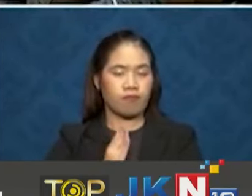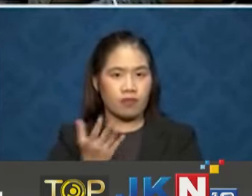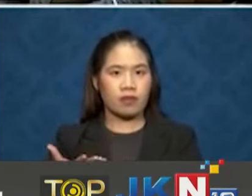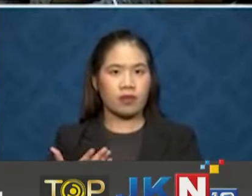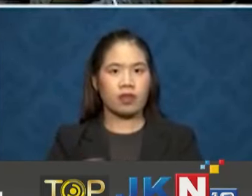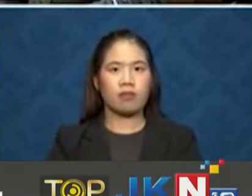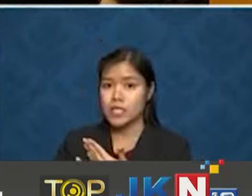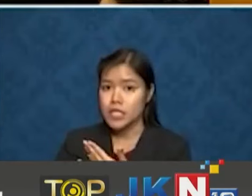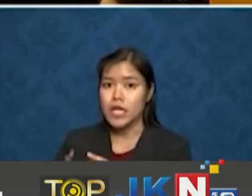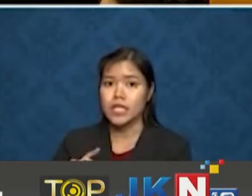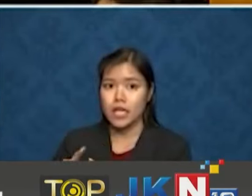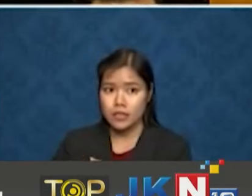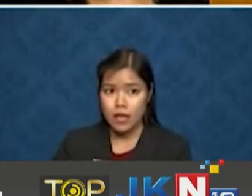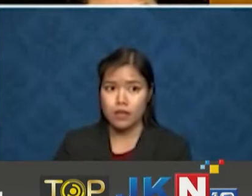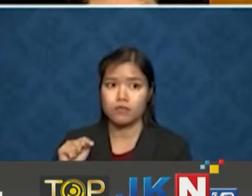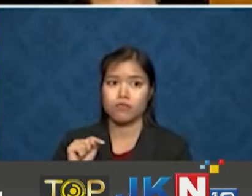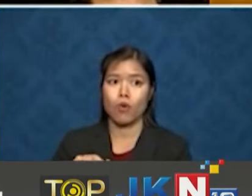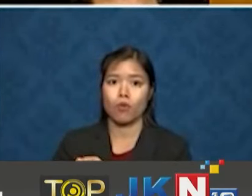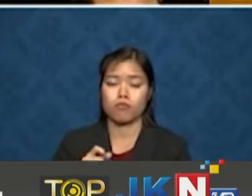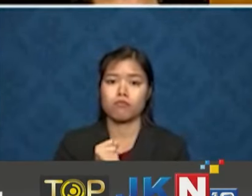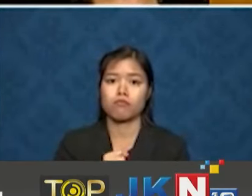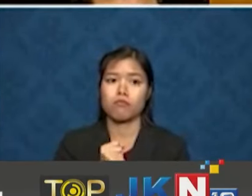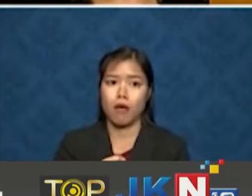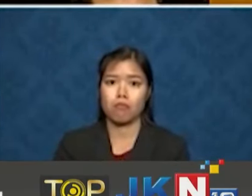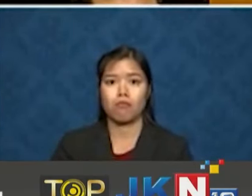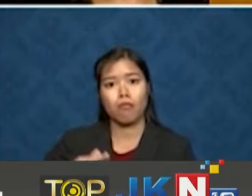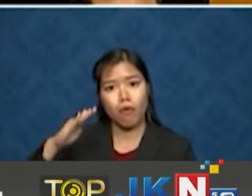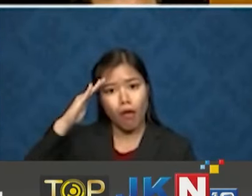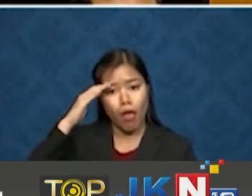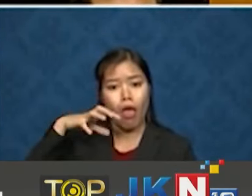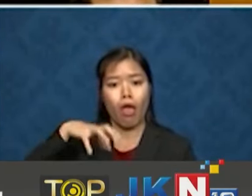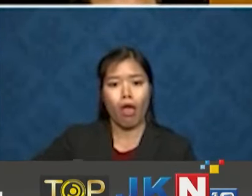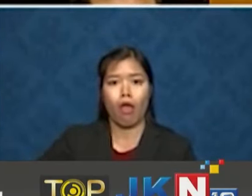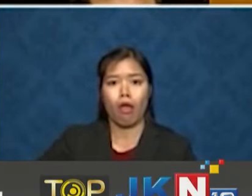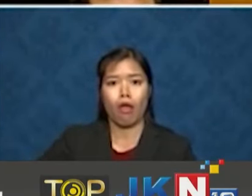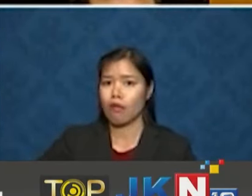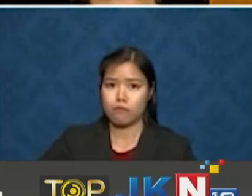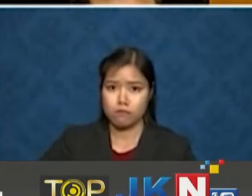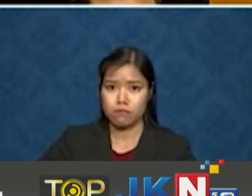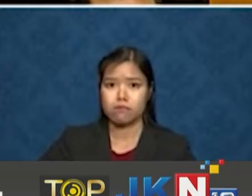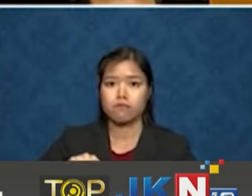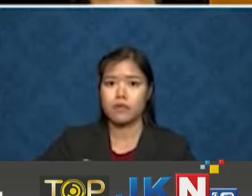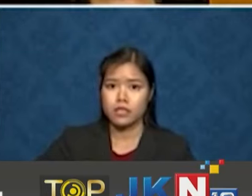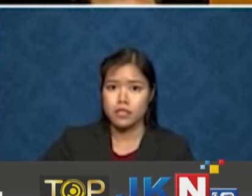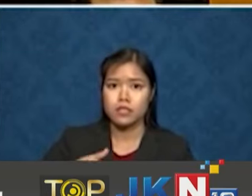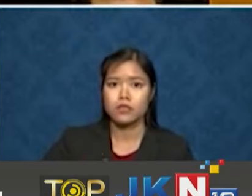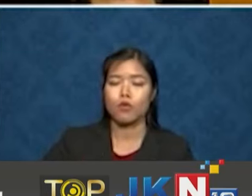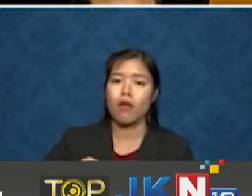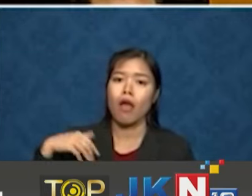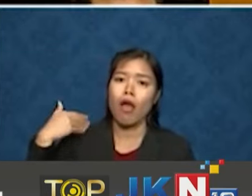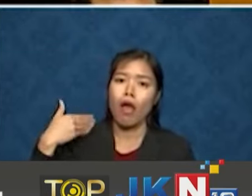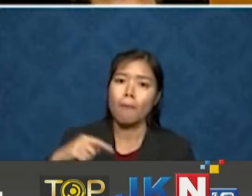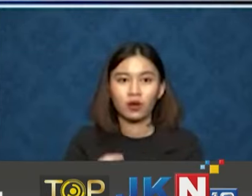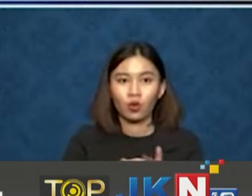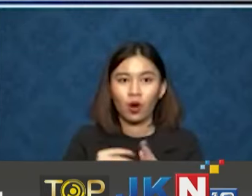ว่าซัดนักกระทรวงกลาโหมโคมเรื่องจะซื้อเรือฟริเกตอ้าวเราตัดเรือฟริเกตออก น่าจะรู้อยู่แล้วน่าจะรู้อยู่แล้วว่